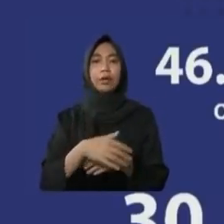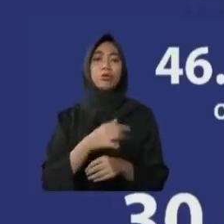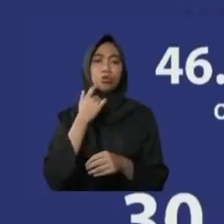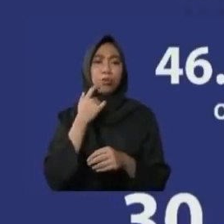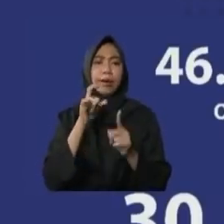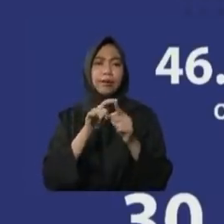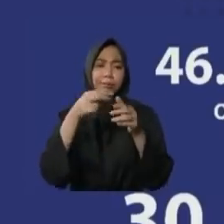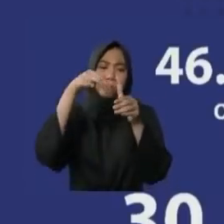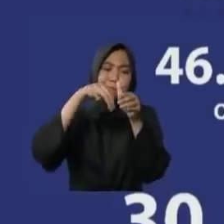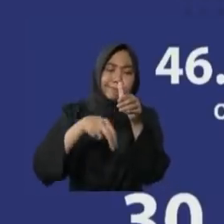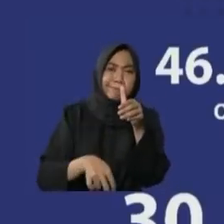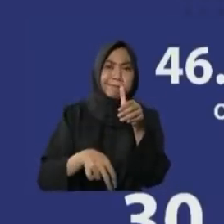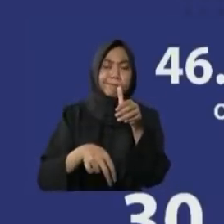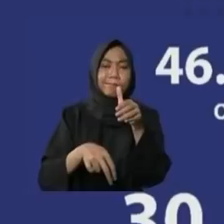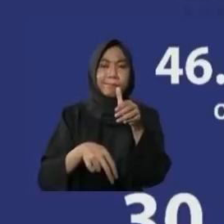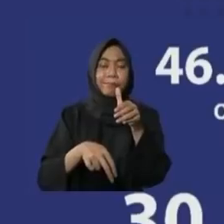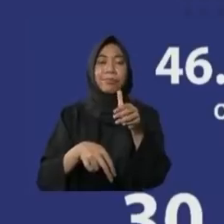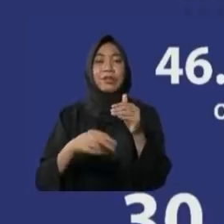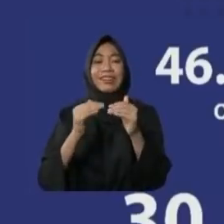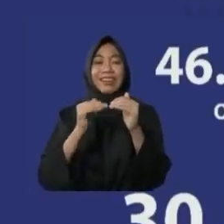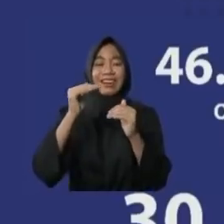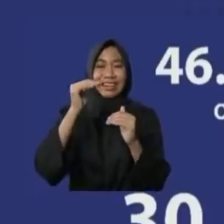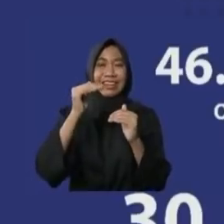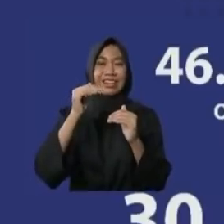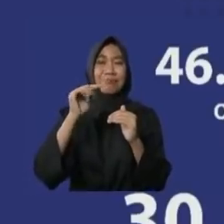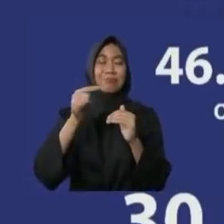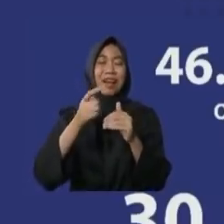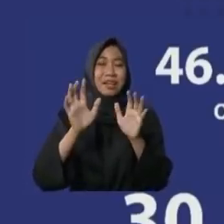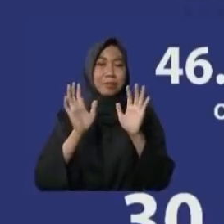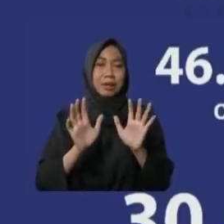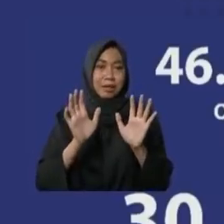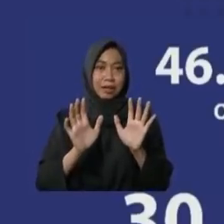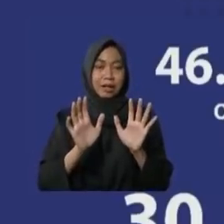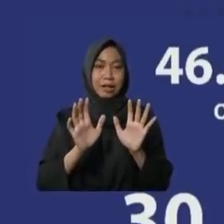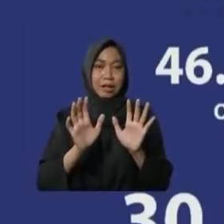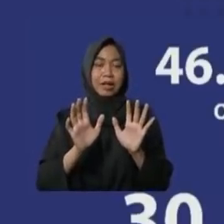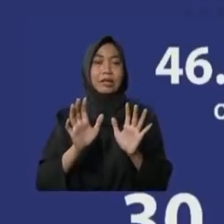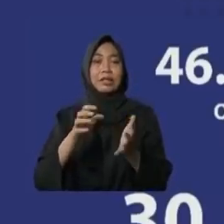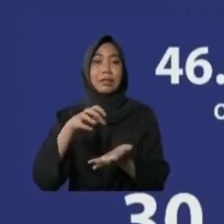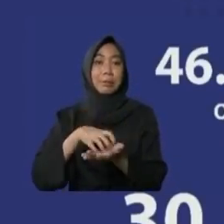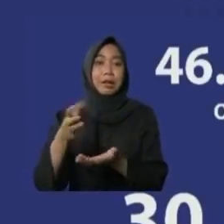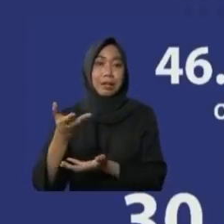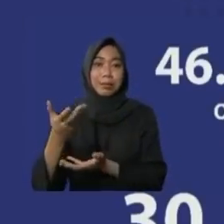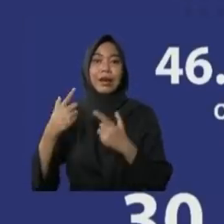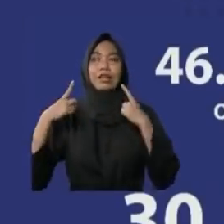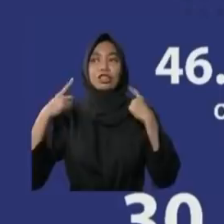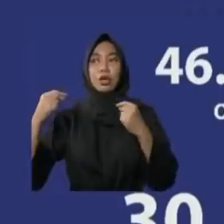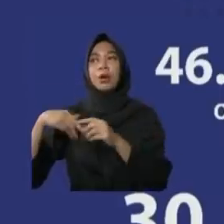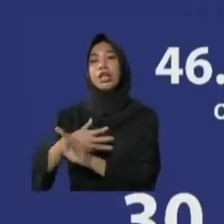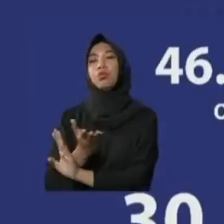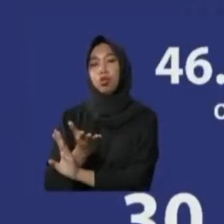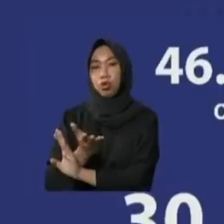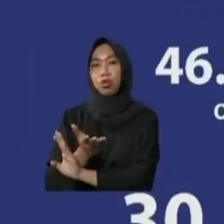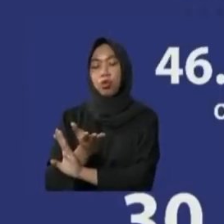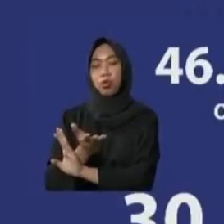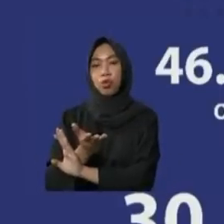detail lagi kenaikan tertinggi pada hari ini kita dapatkan dari pemeriksaan di Jawa Timur